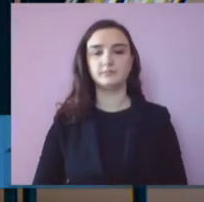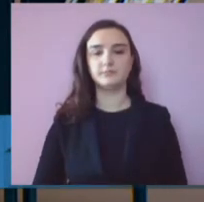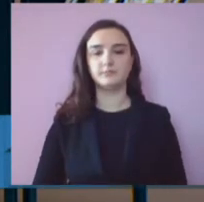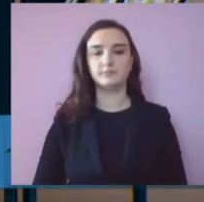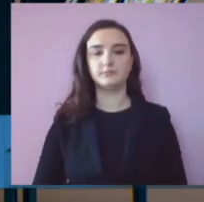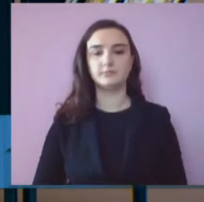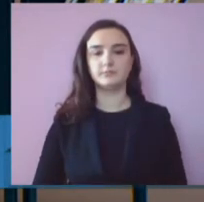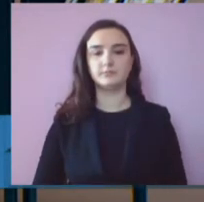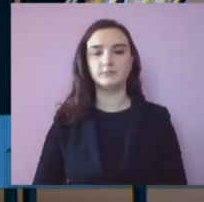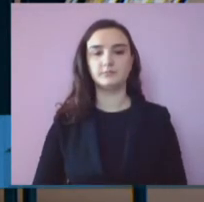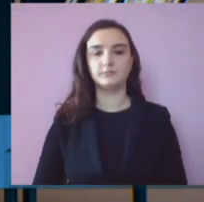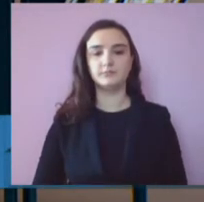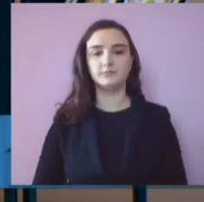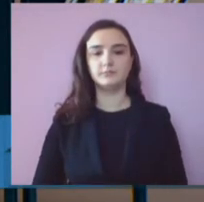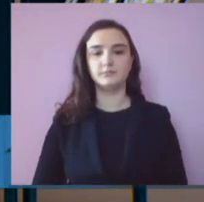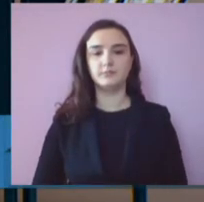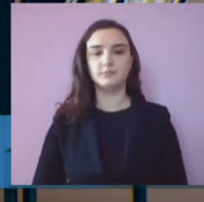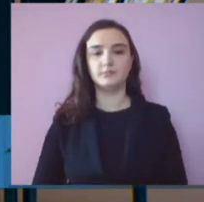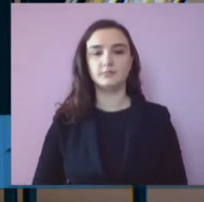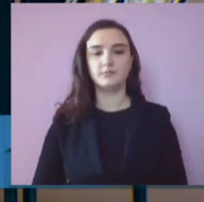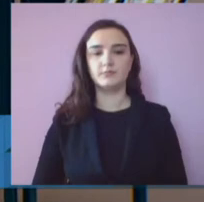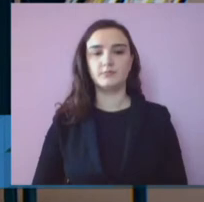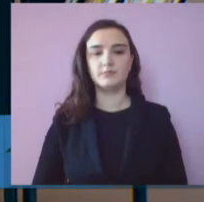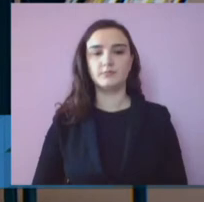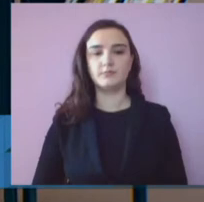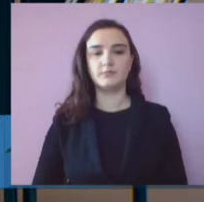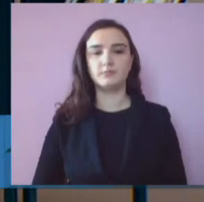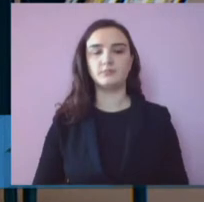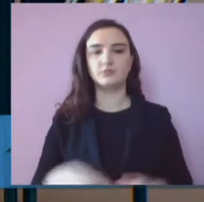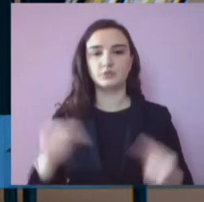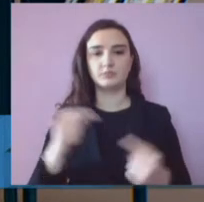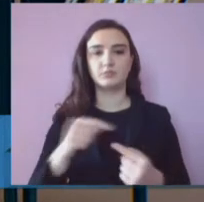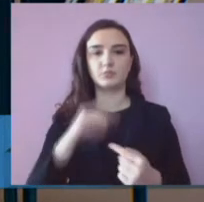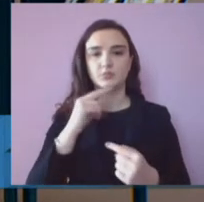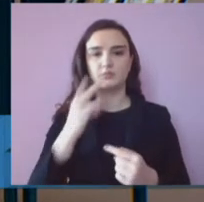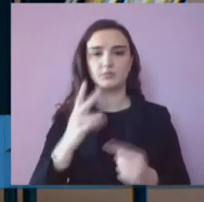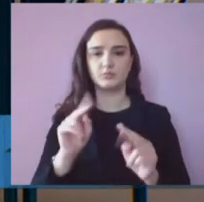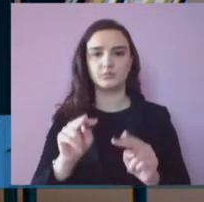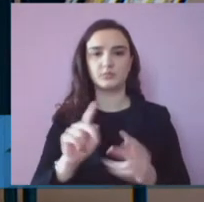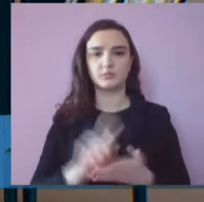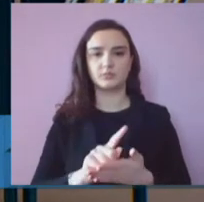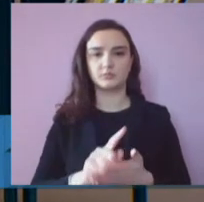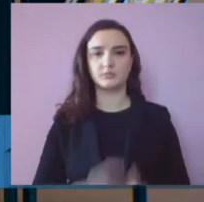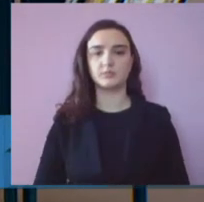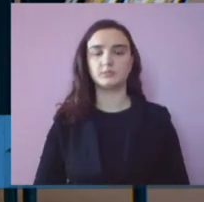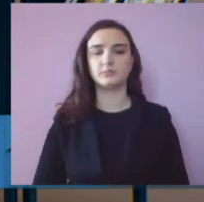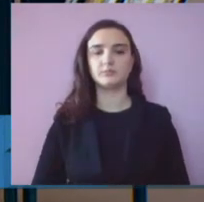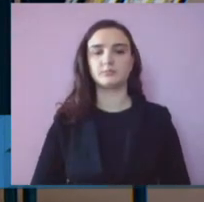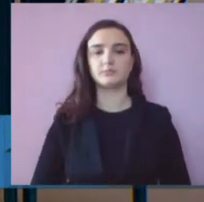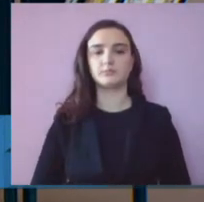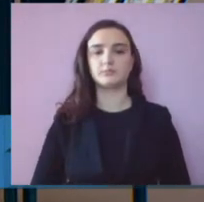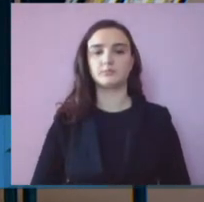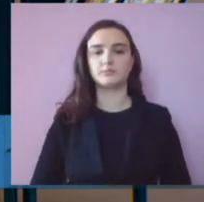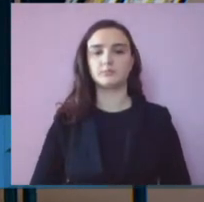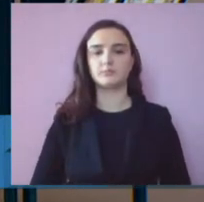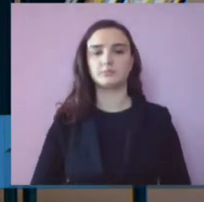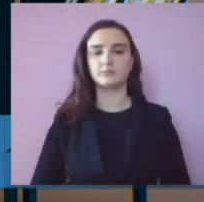შესაბამისად ცხადია, რომ ამას ყურადღება უნდა მიექცეს და დიაგნოსტიკა, მკურნალობა